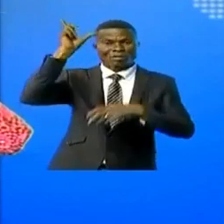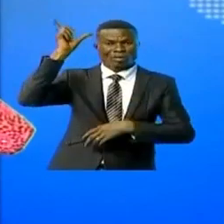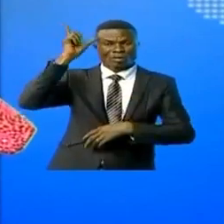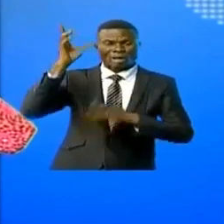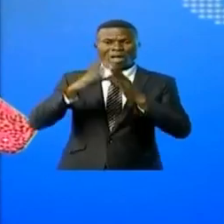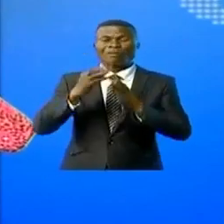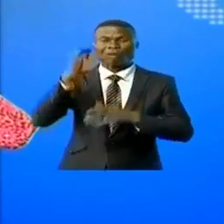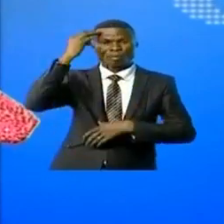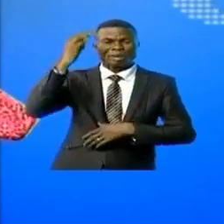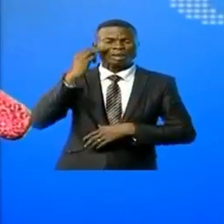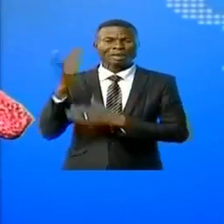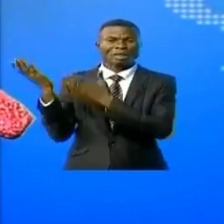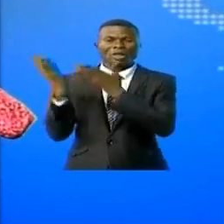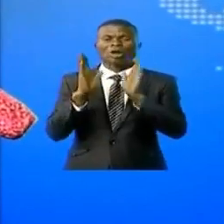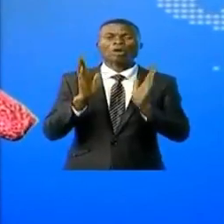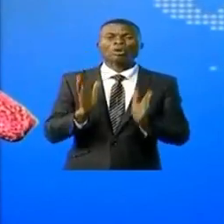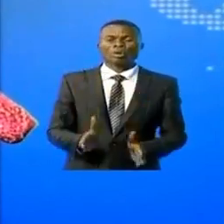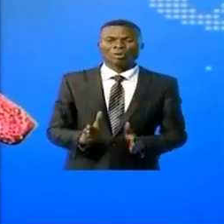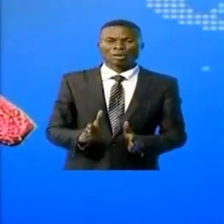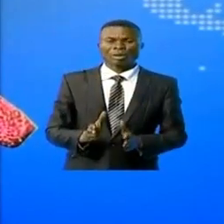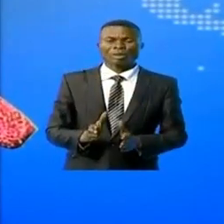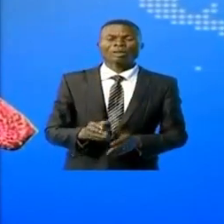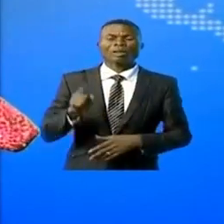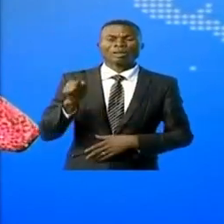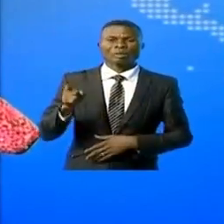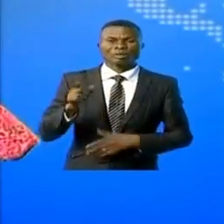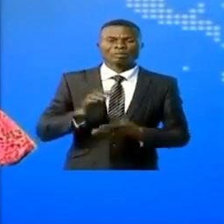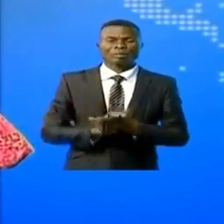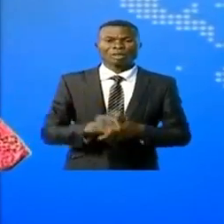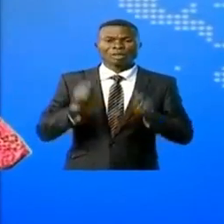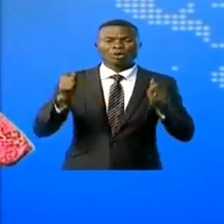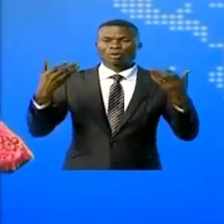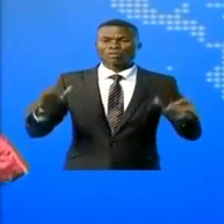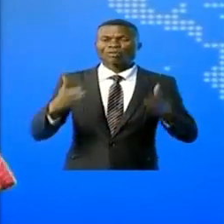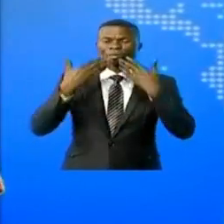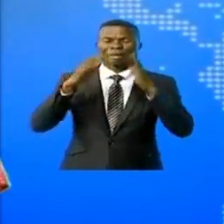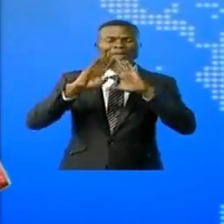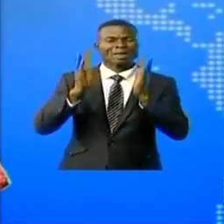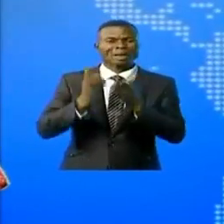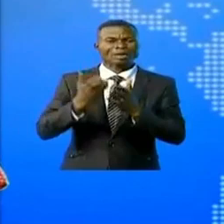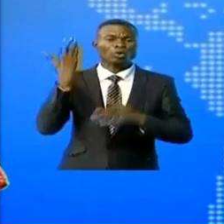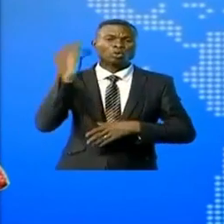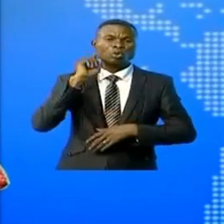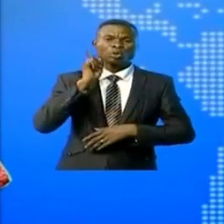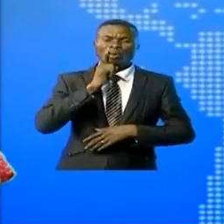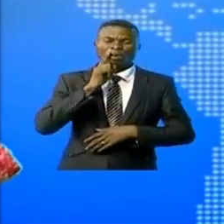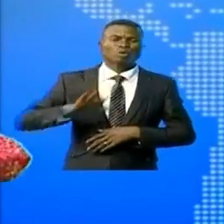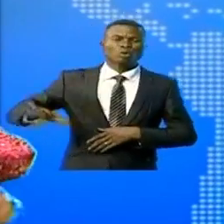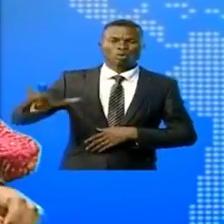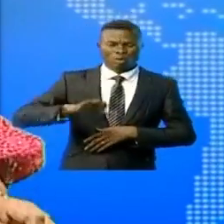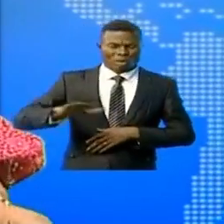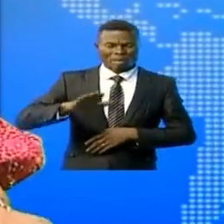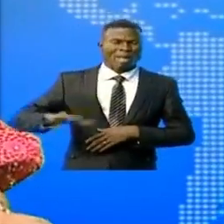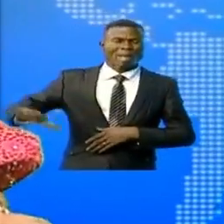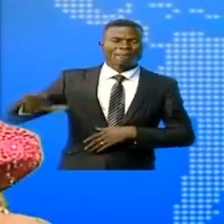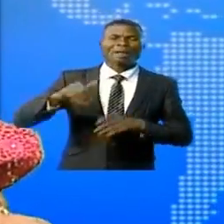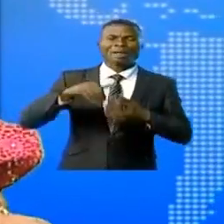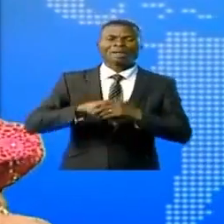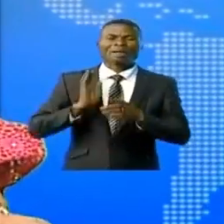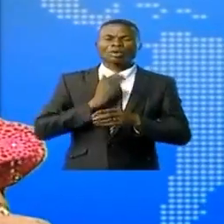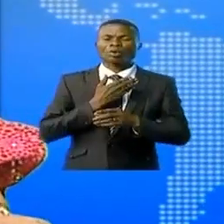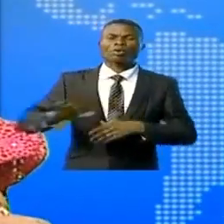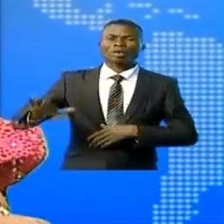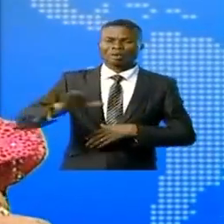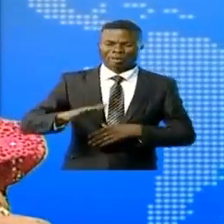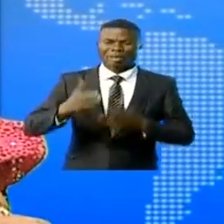porte-parole du gouvernement patrick nous ya enfin ce journal mesdames et messieurs merci de l'avoir suivi à le lkp dans la province de